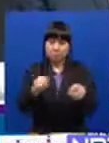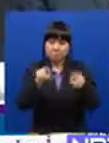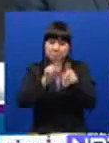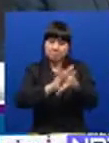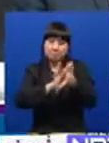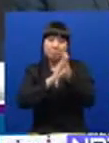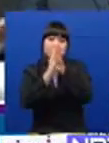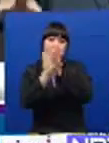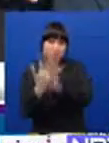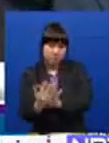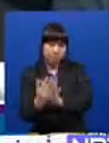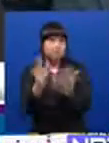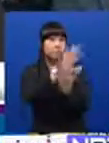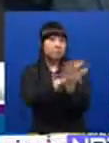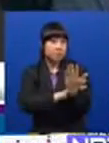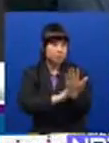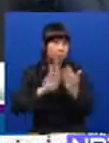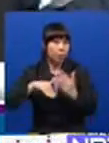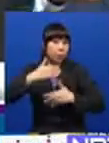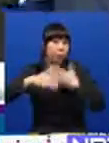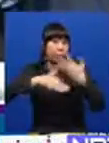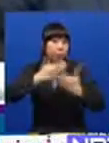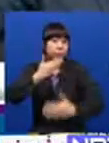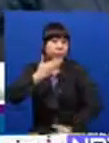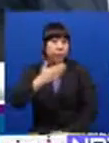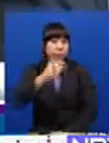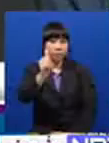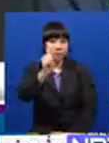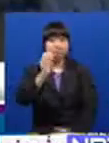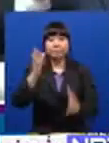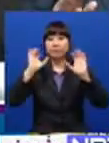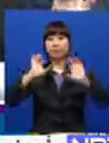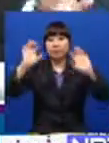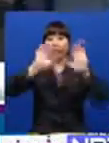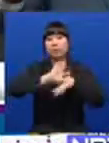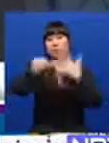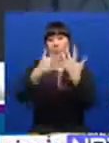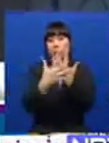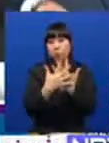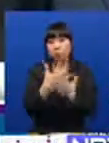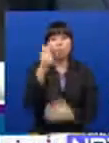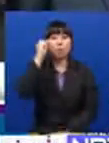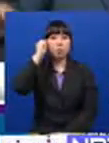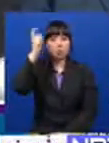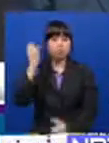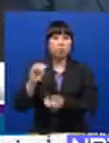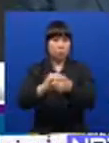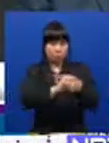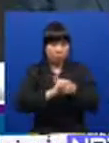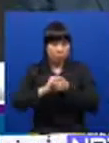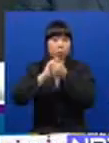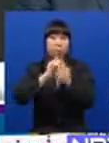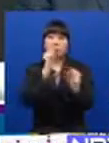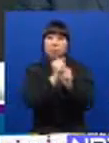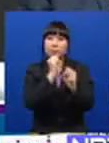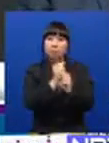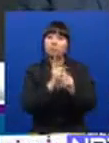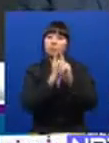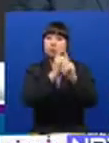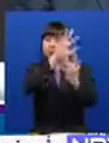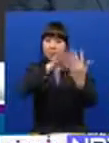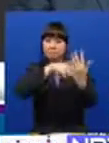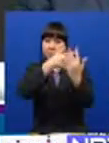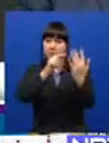แปลงเพื่อนำพาประเทศไปสู่ความมั่นคงซึ่งข้าราชการทุกคนต้องเข้าใจจและร่วมมือการทำงานให้เป็นไปตามแผนที่ได้